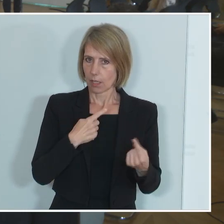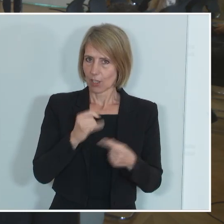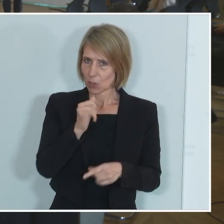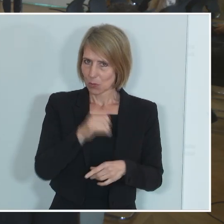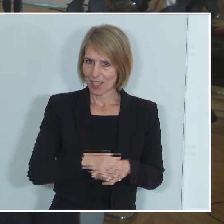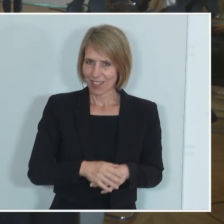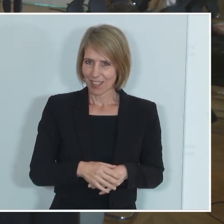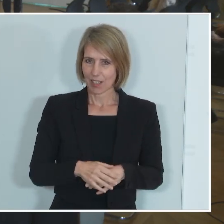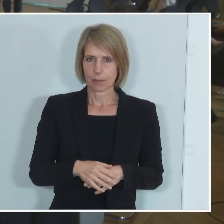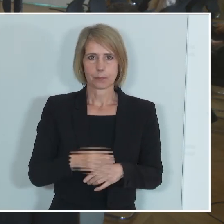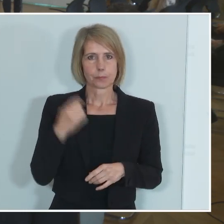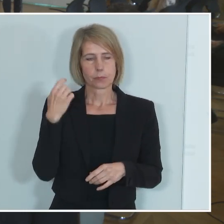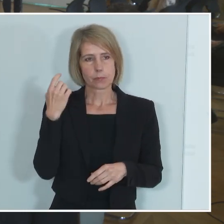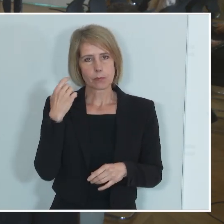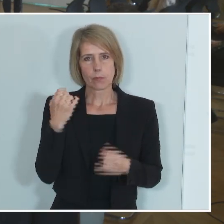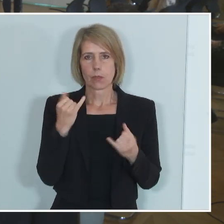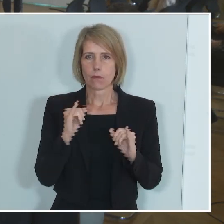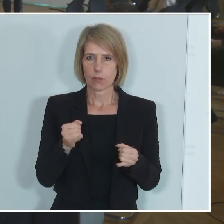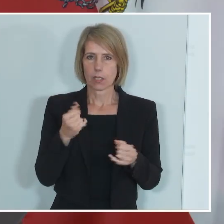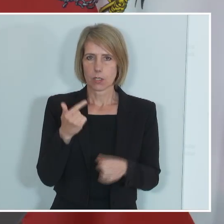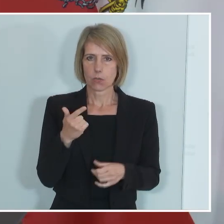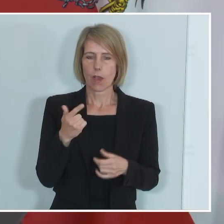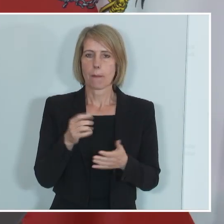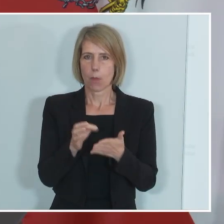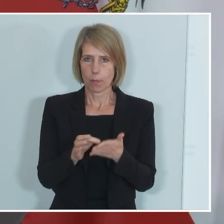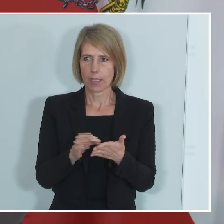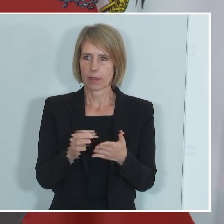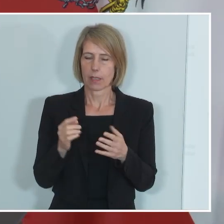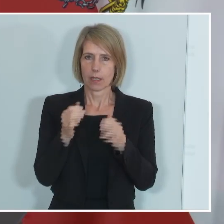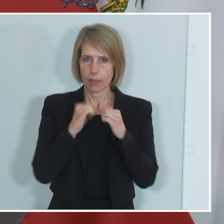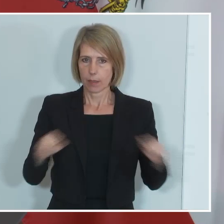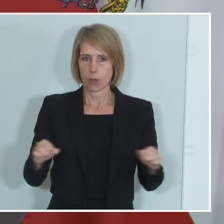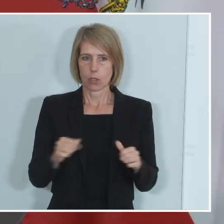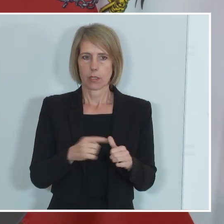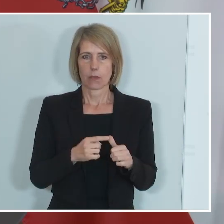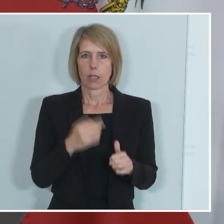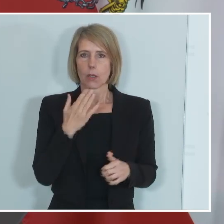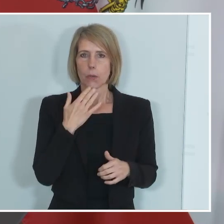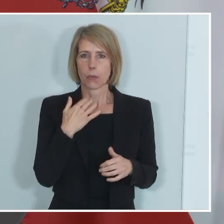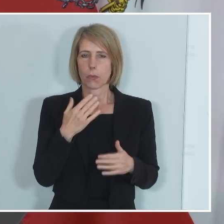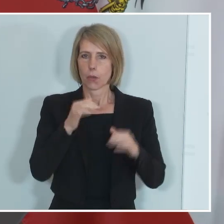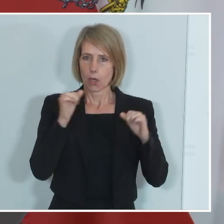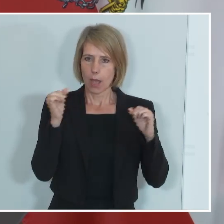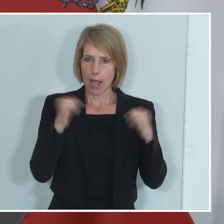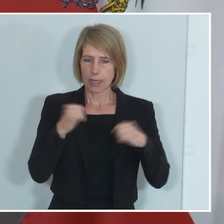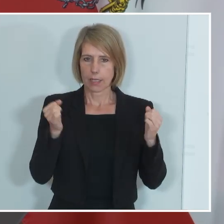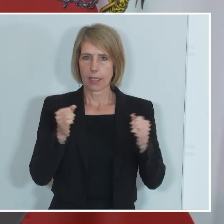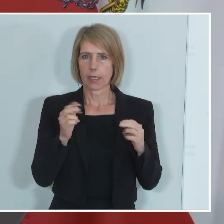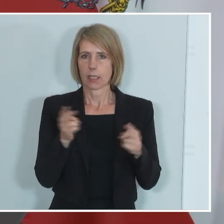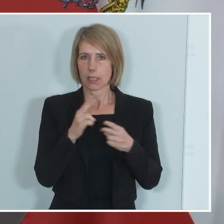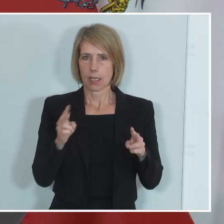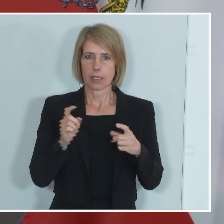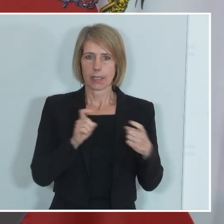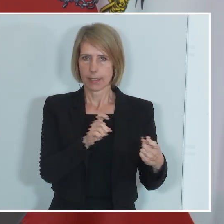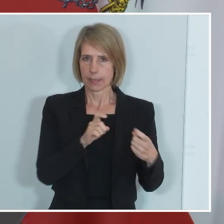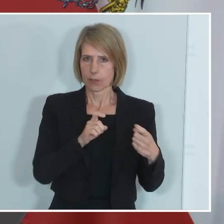finde, es gibt zwei Momente in der Demokratie, wenn man sich nicht uneinig ist, um über etwas zu diskutieren. Das ist ja auch